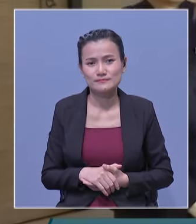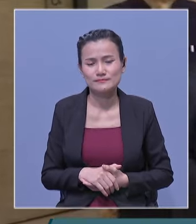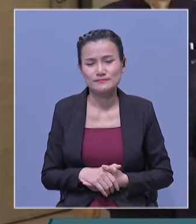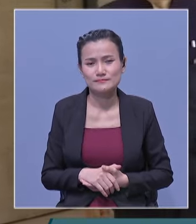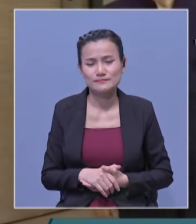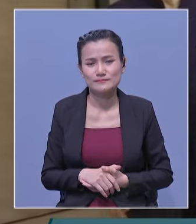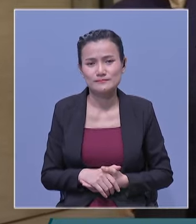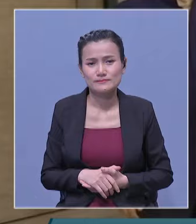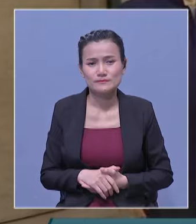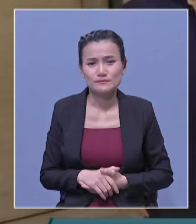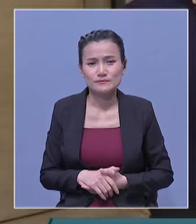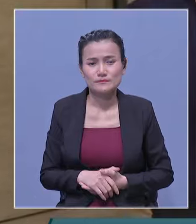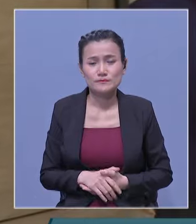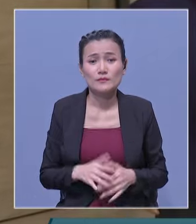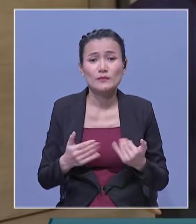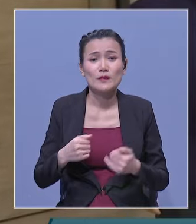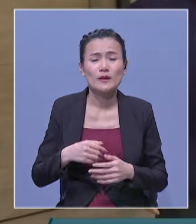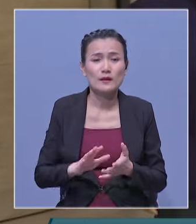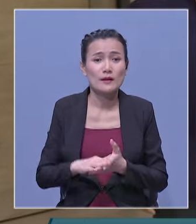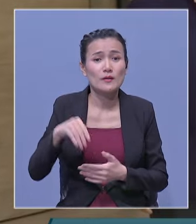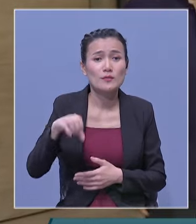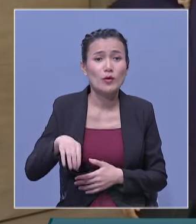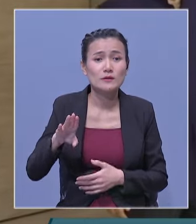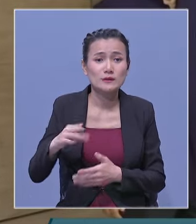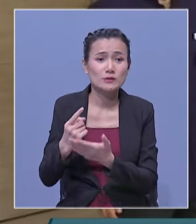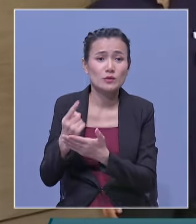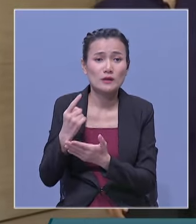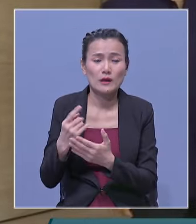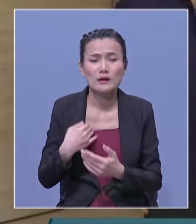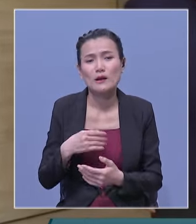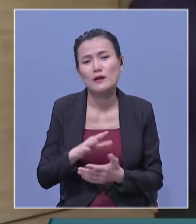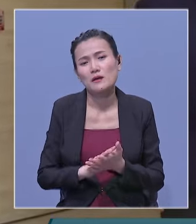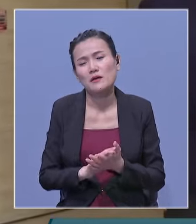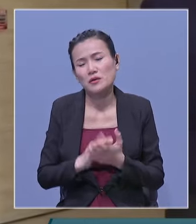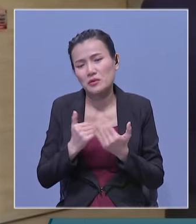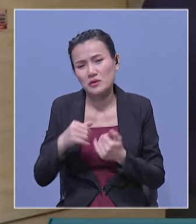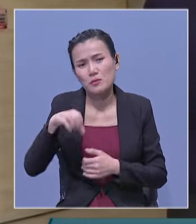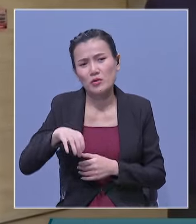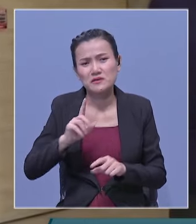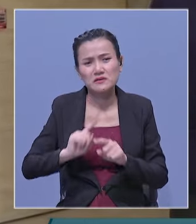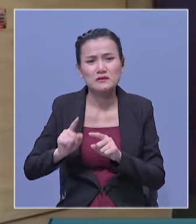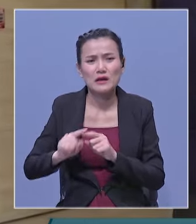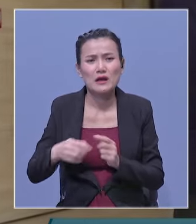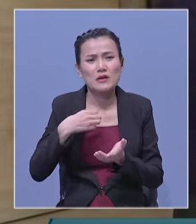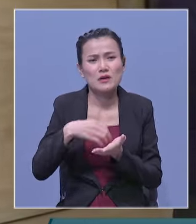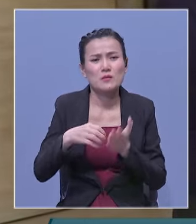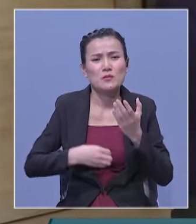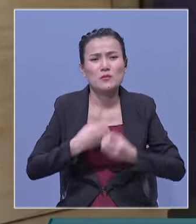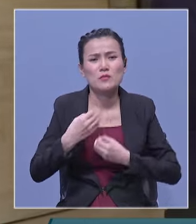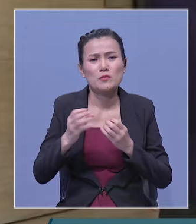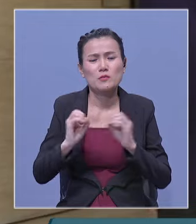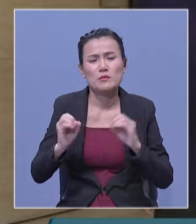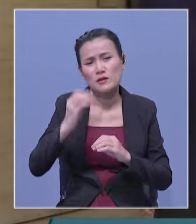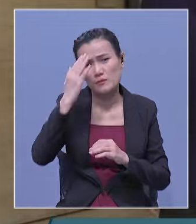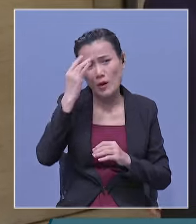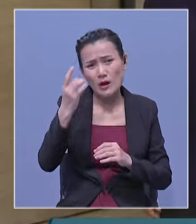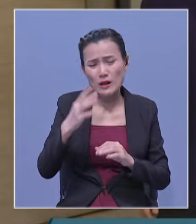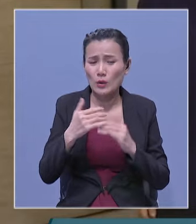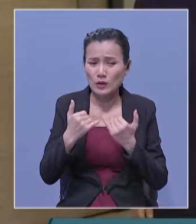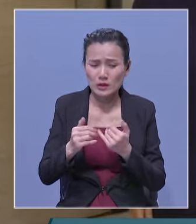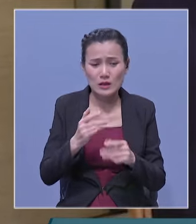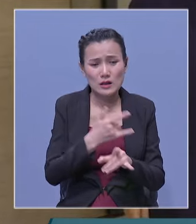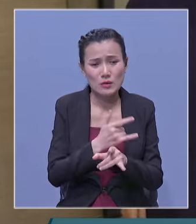ขณะที่ตัวแทนผู้ประกอบการก็มองว่าการที่ผู้ประกอบการไม่กล้าออกมาพูดเพราะมองว่าส่วนใหญ่นั้นทำงานเกี่ยวกับการผลิตเครื่องดื่มซึ่งอยู่ภาย